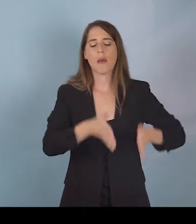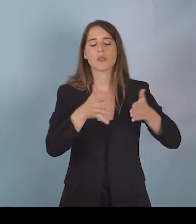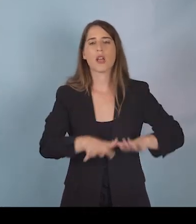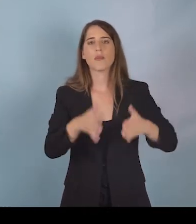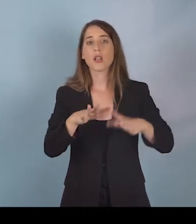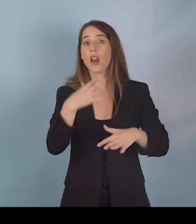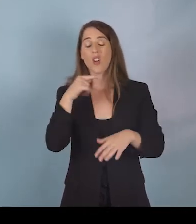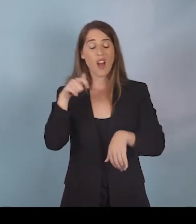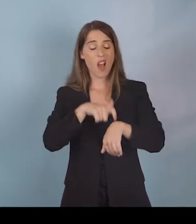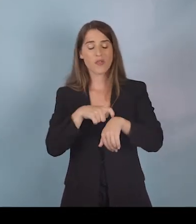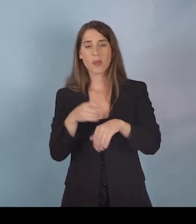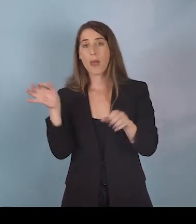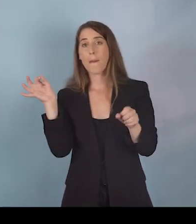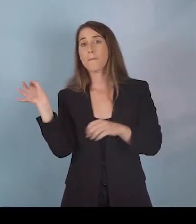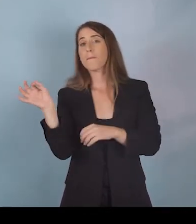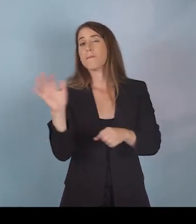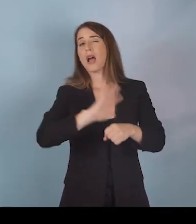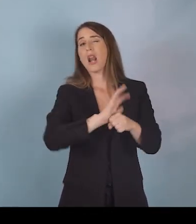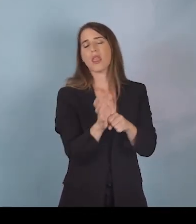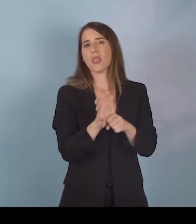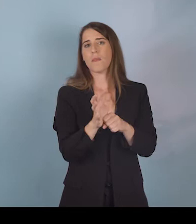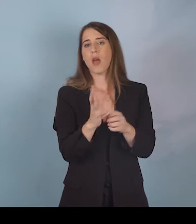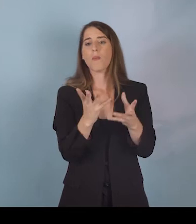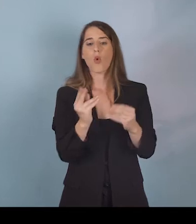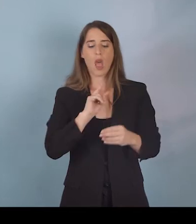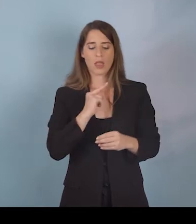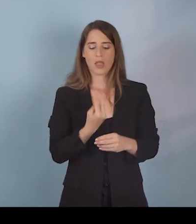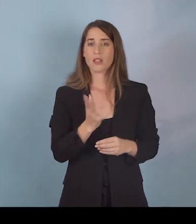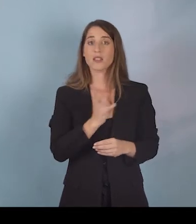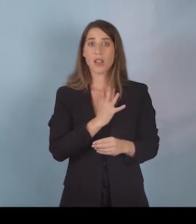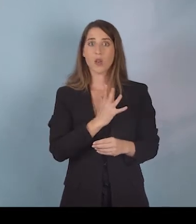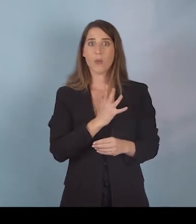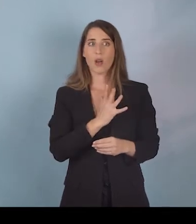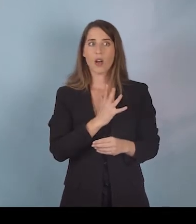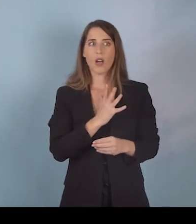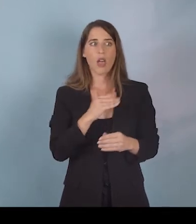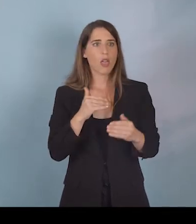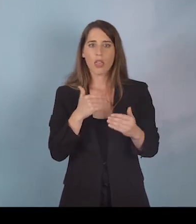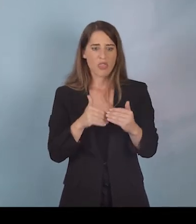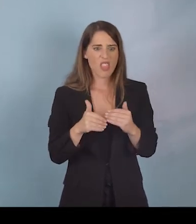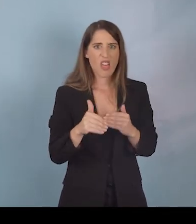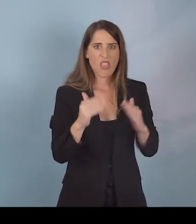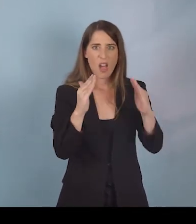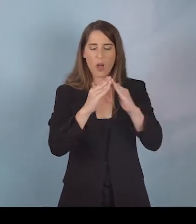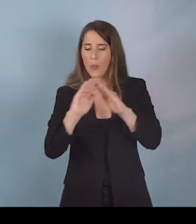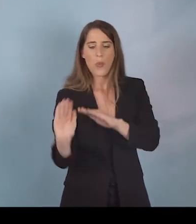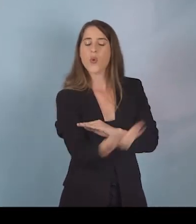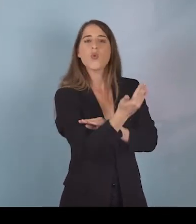τρανς άνθρωποι, πολλοί τρανς άνθρωποι κόντεψαν να βρεθούν στον δρόμο λόγω ότι δεν είχαν να πληρώσουν το ενοικιό τους.